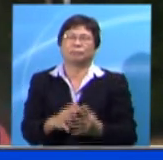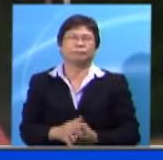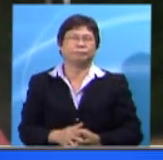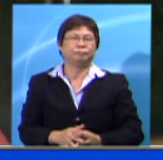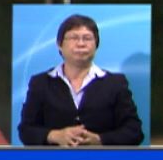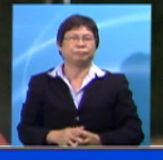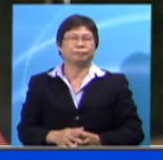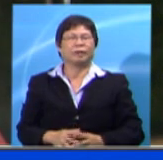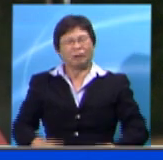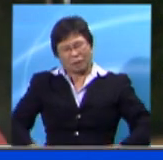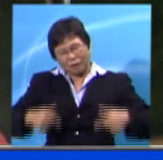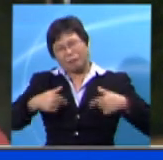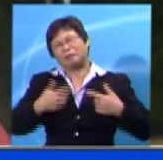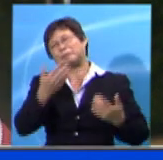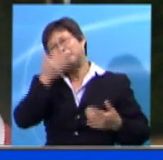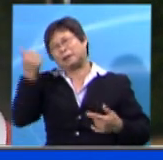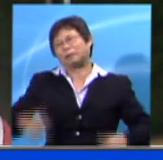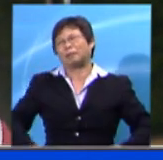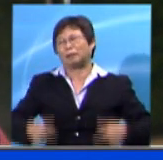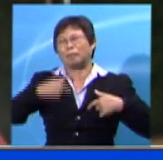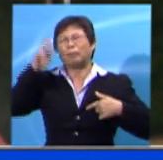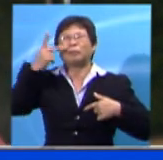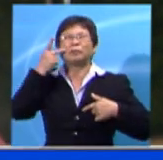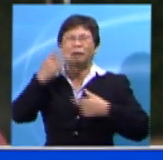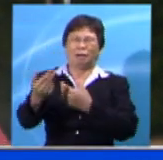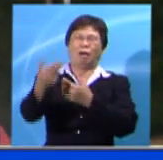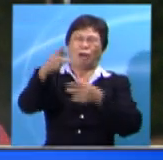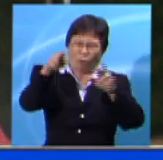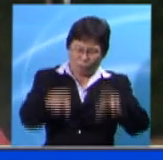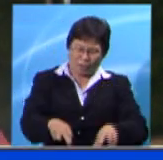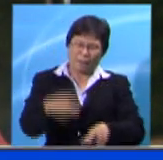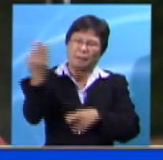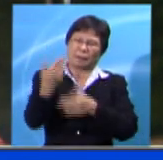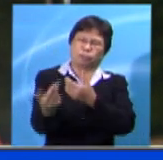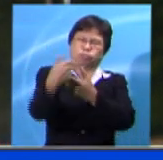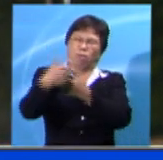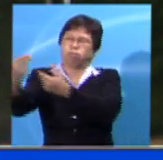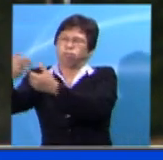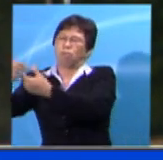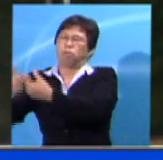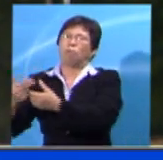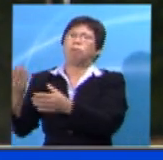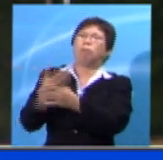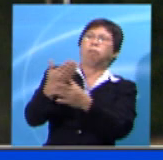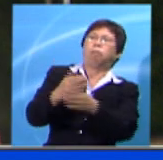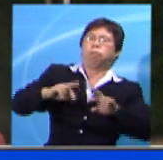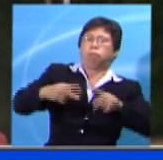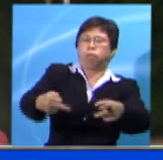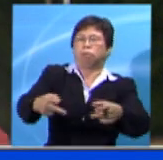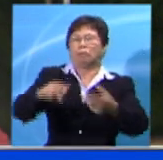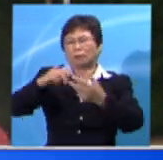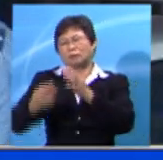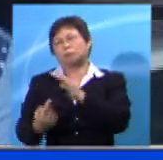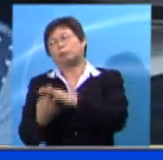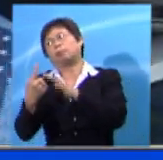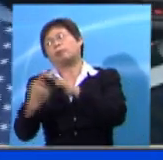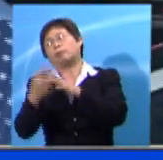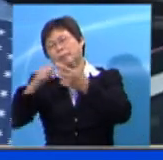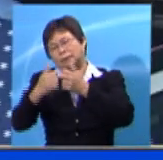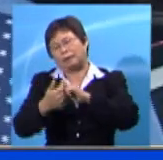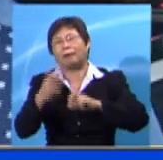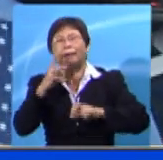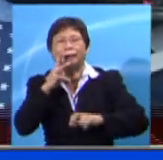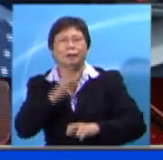kamiikang politik tu janganlah sampai melibatkan kami yang penduduk kami yang terjejas akibat masalah air dia orang